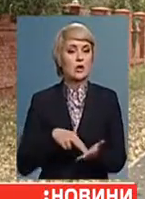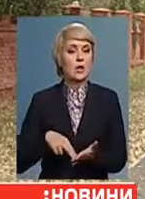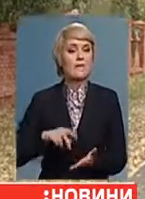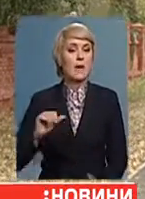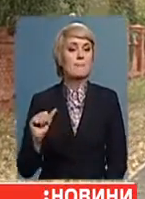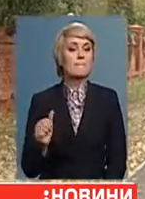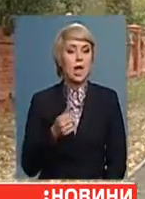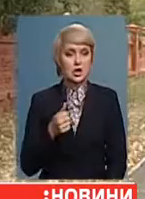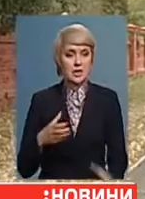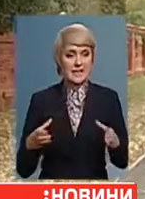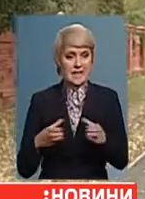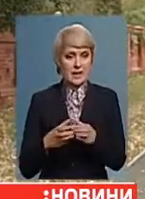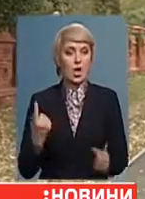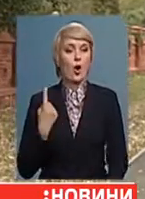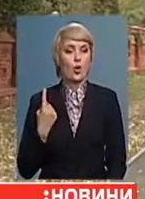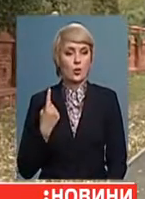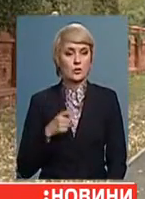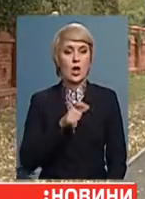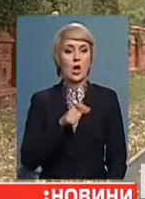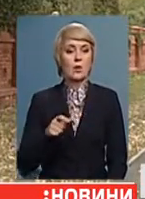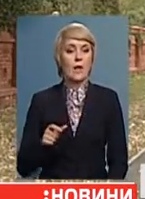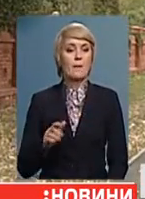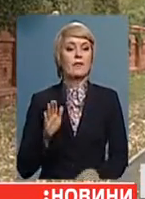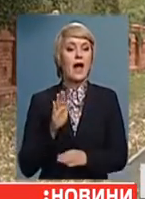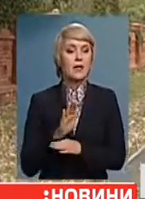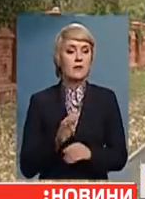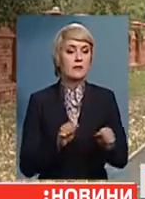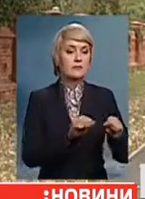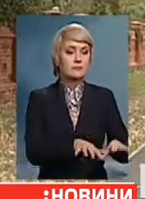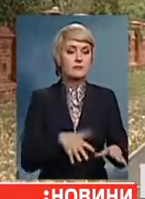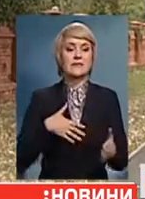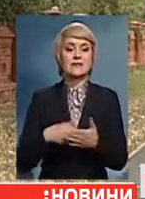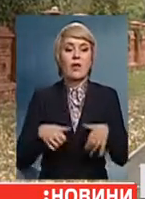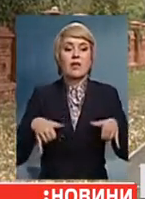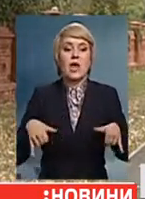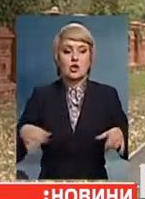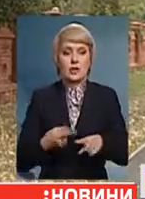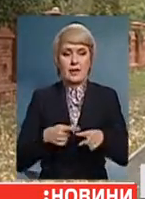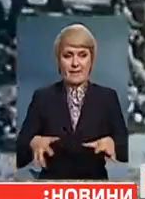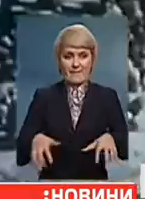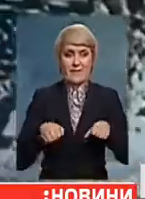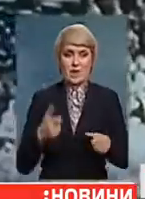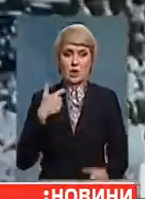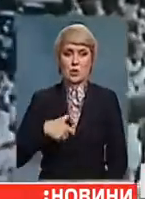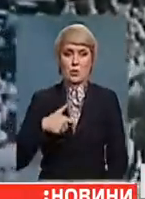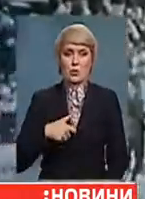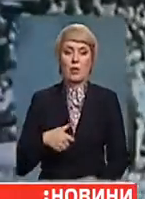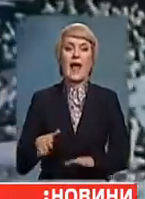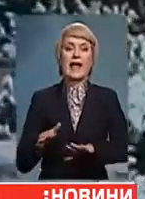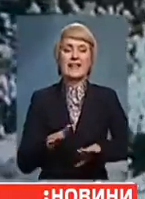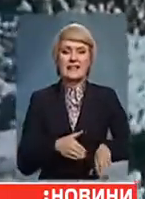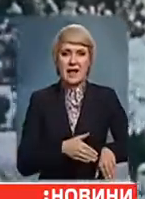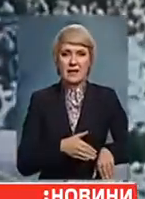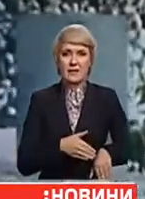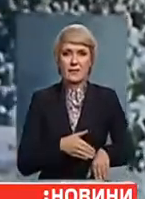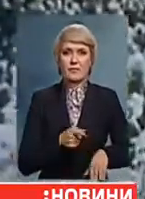перший загін охоронців, де людям наказували залишити свої речі, які вони взяли з собою. Далі вони